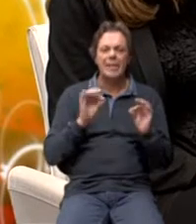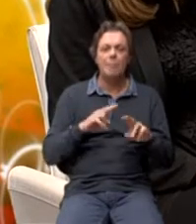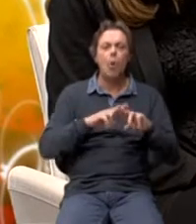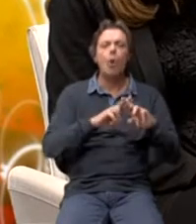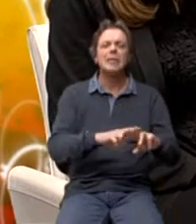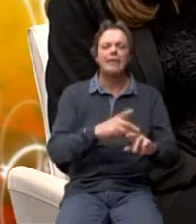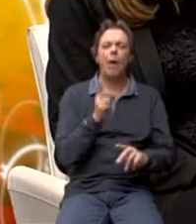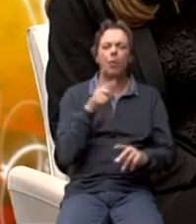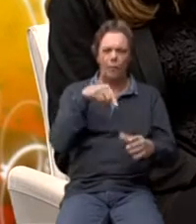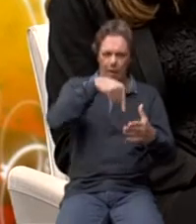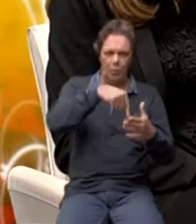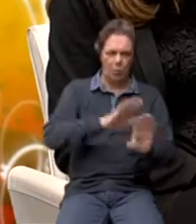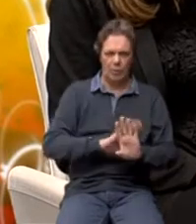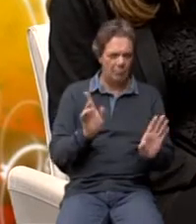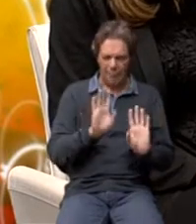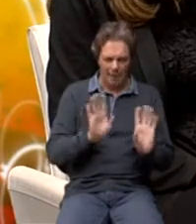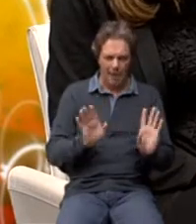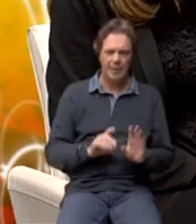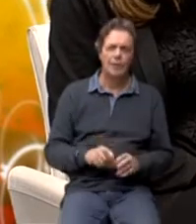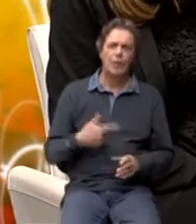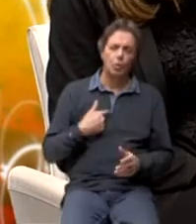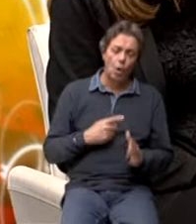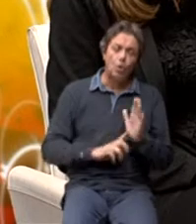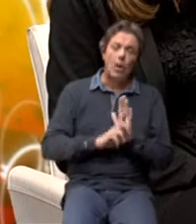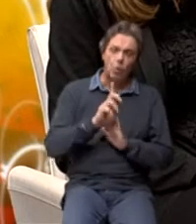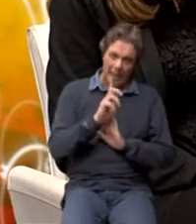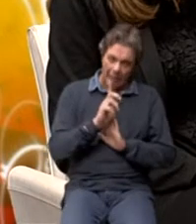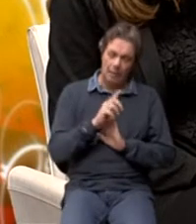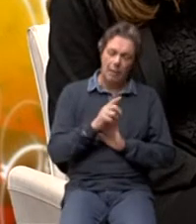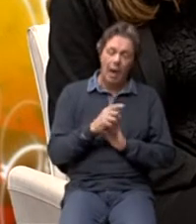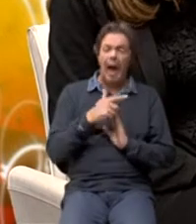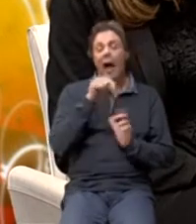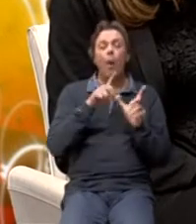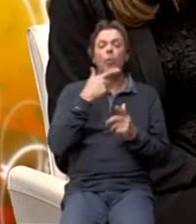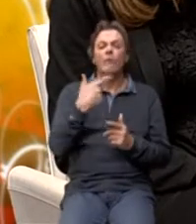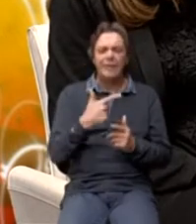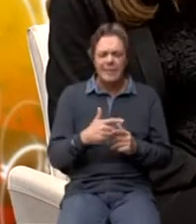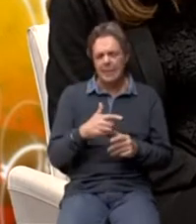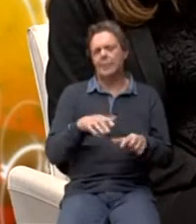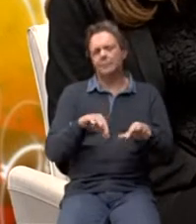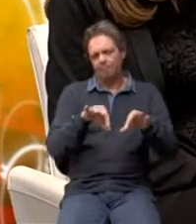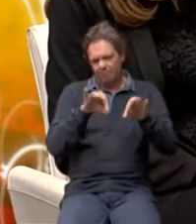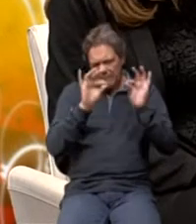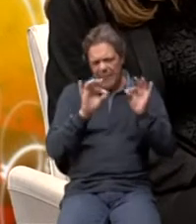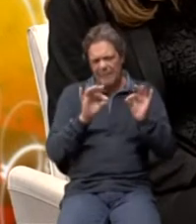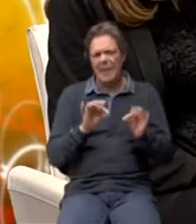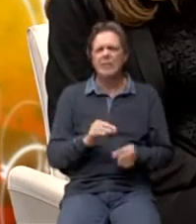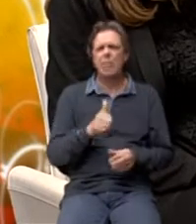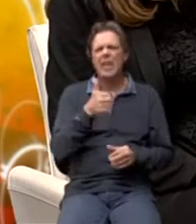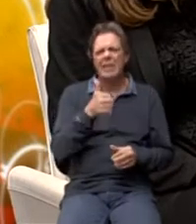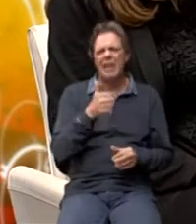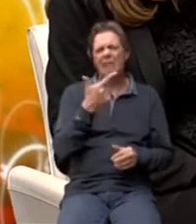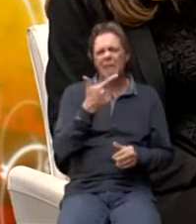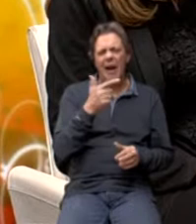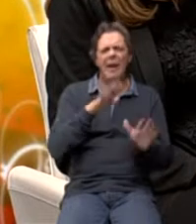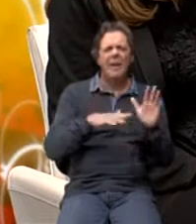pesticida unutra. To su rezultati monitoringa, a u 20% nalazimo ostatke jednog, dva ili